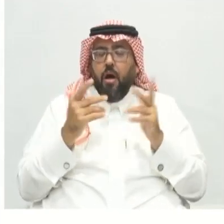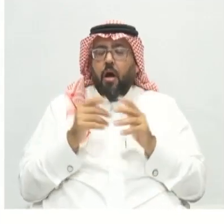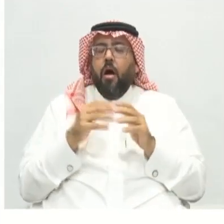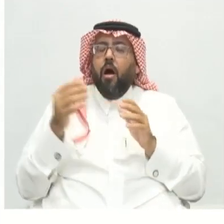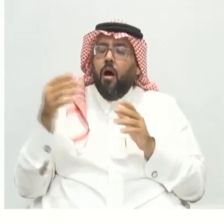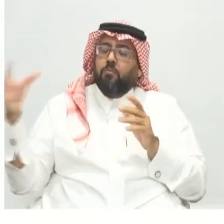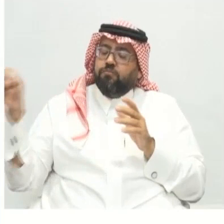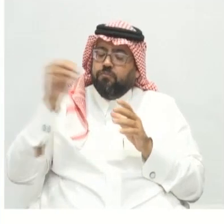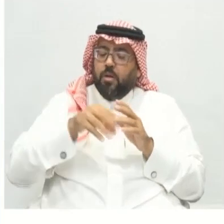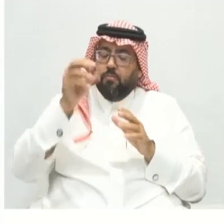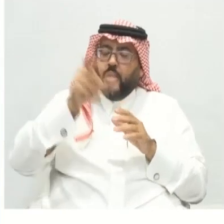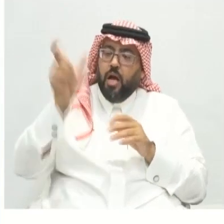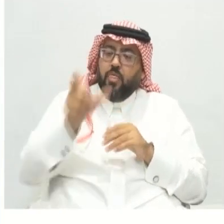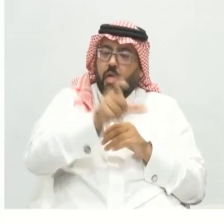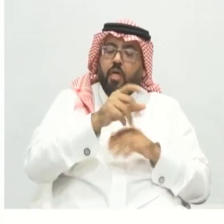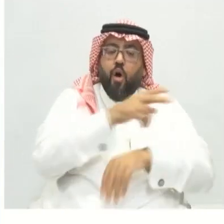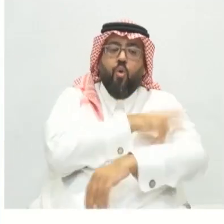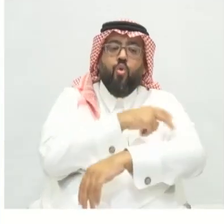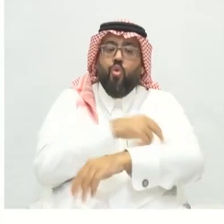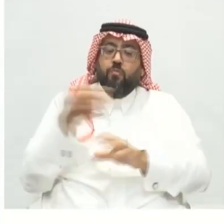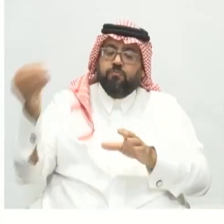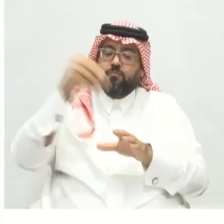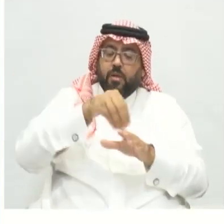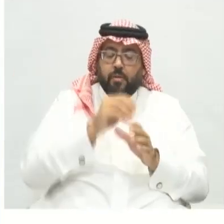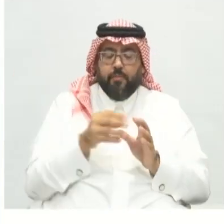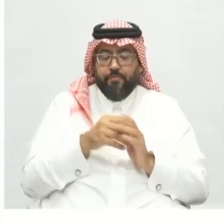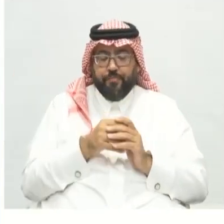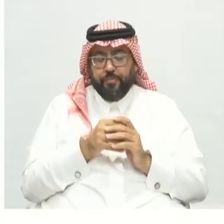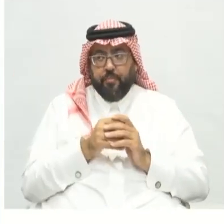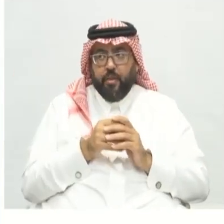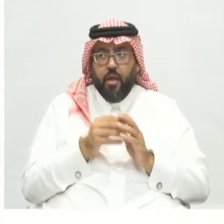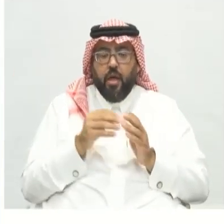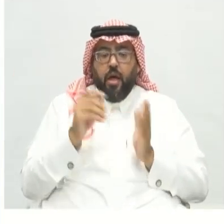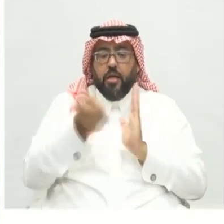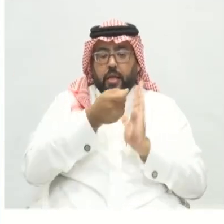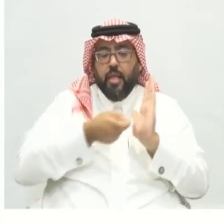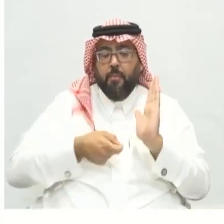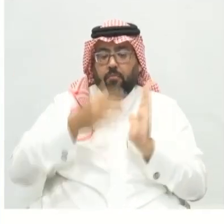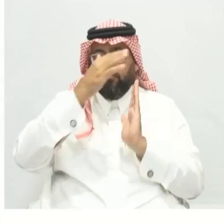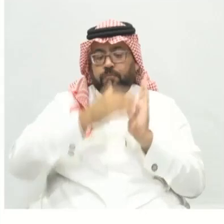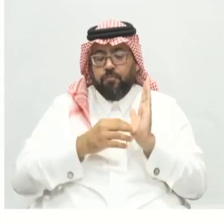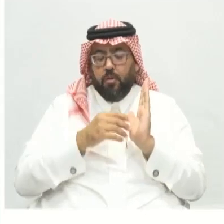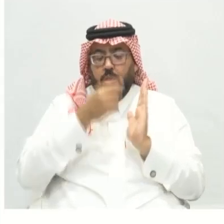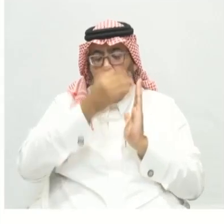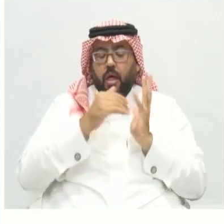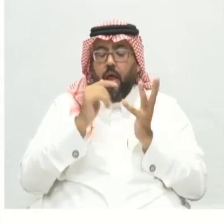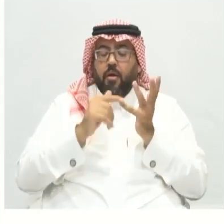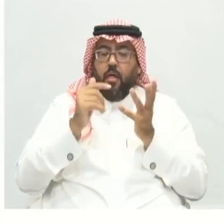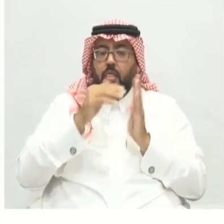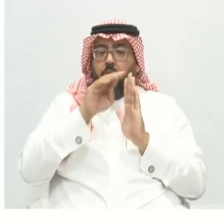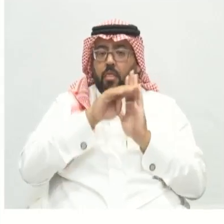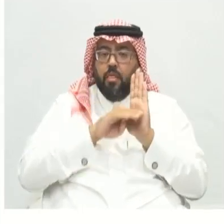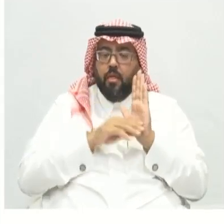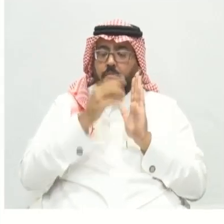بتعيين المهام لاعضاء فريق المشروع وبعد ذلك يقوم بتقديم التقارير المحدثه بانتظام